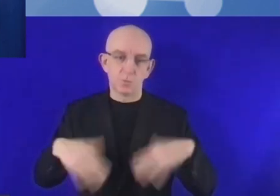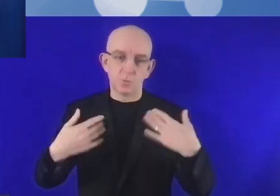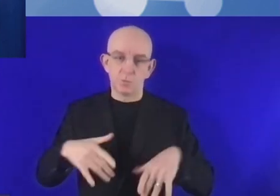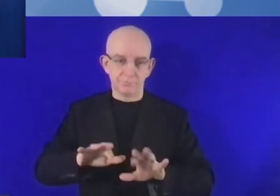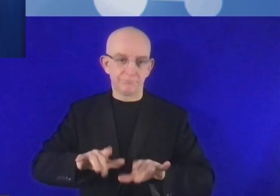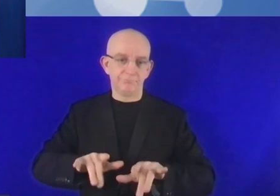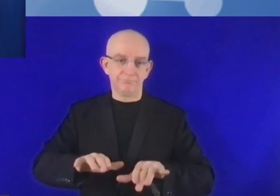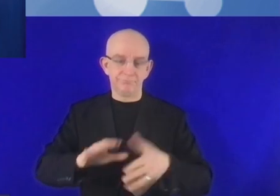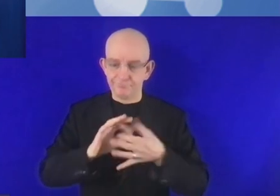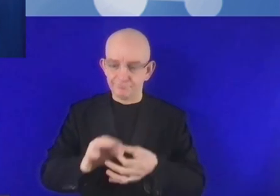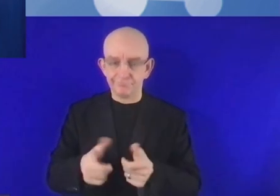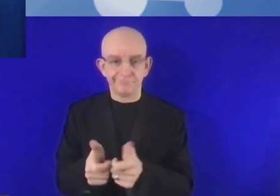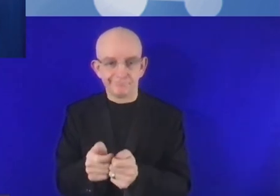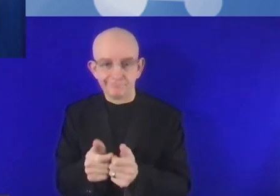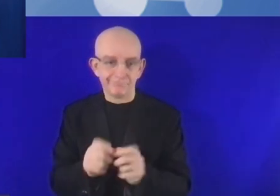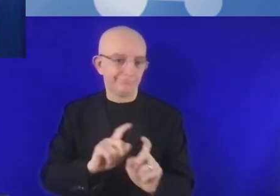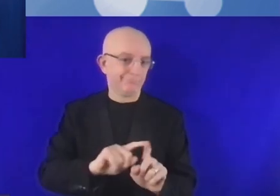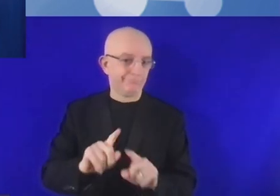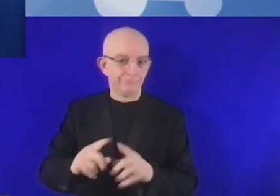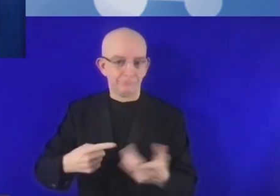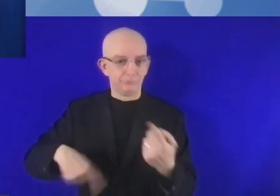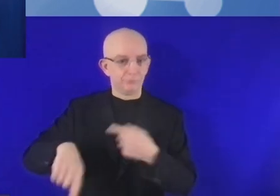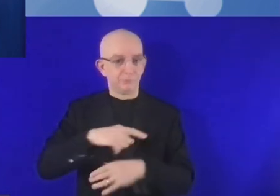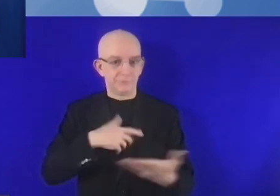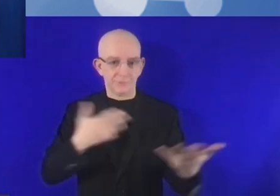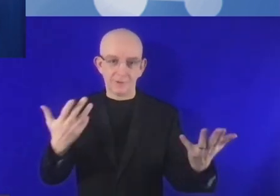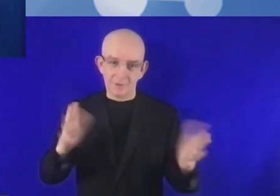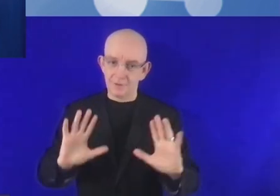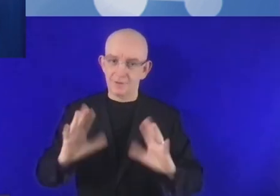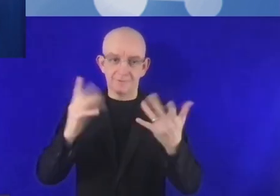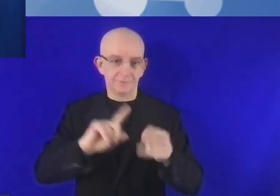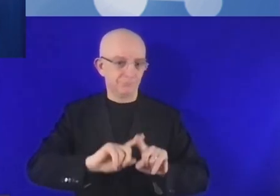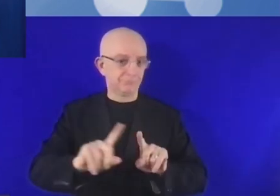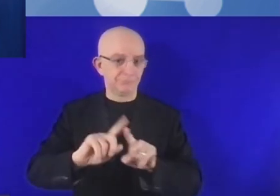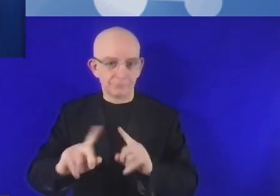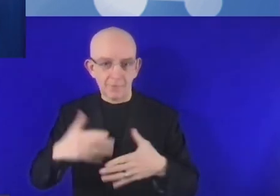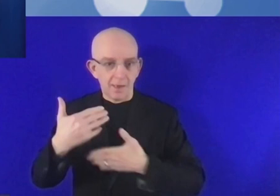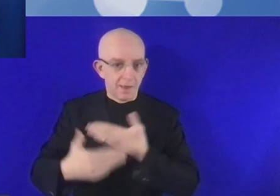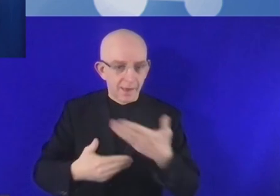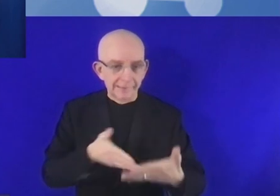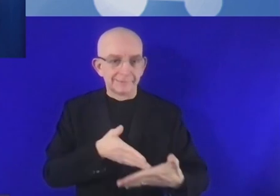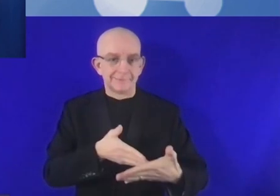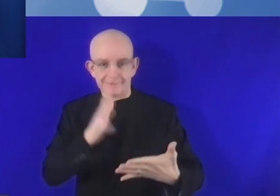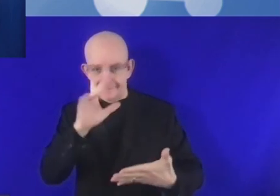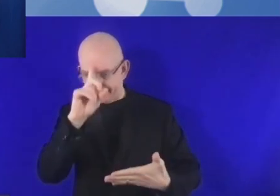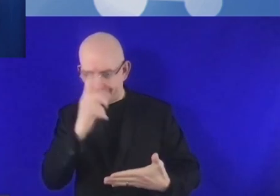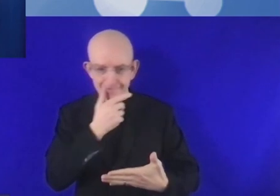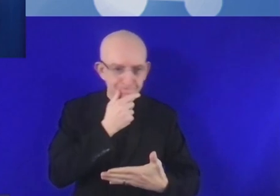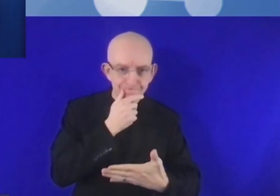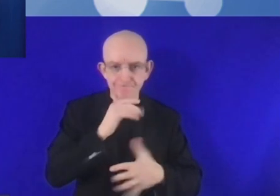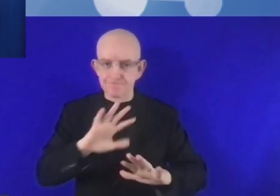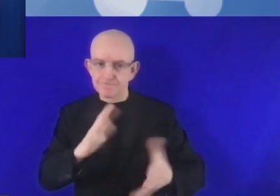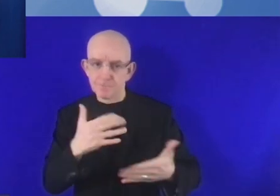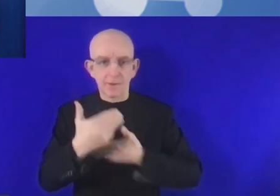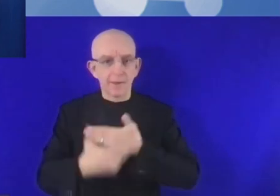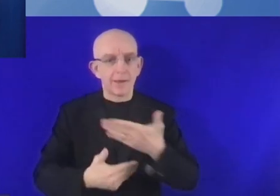jednocześnie żyjemy również w czasach ogromnych wyzwań, które wpływają na nasze życie.